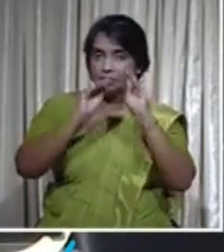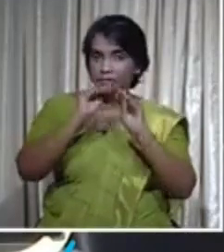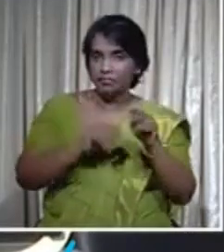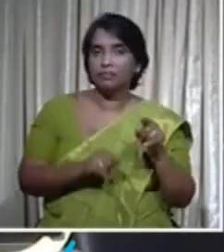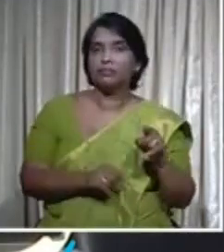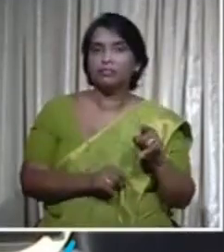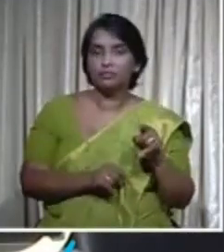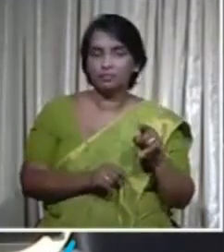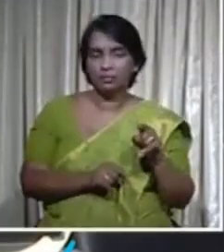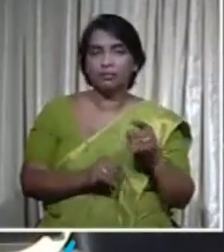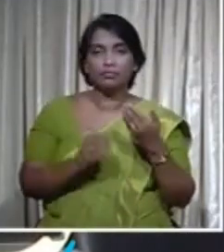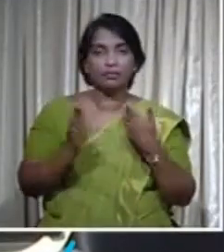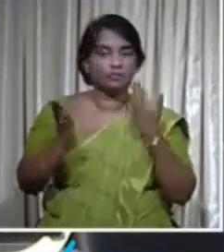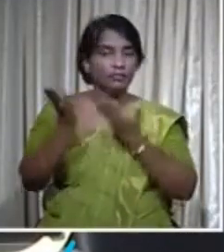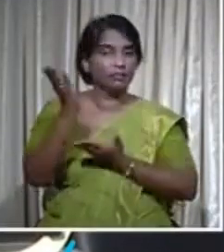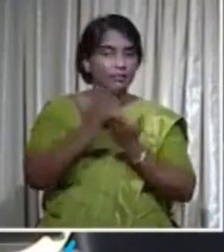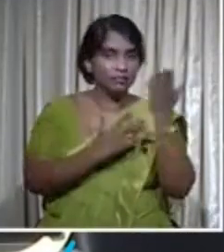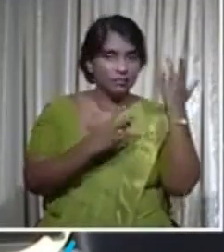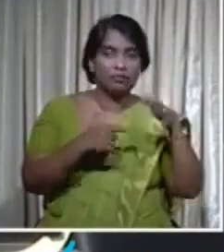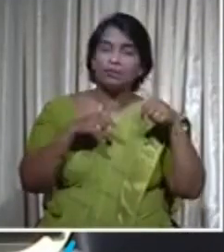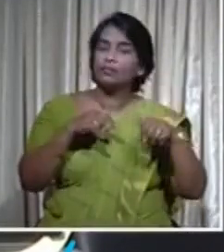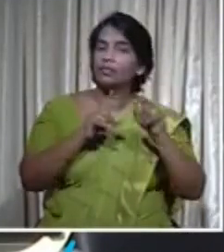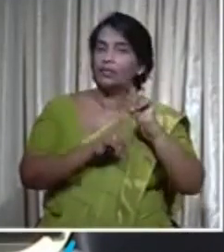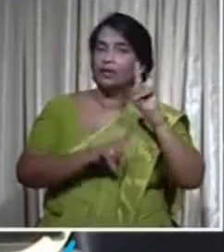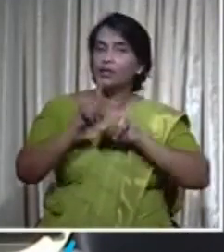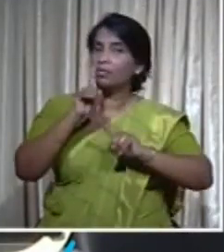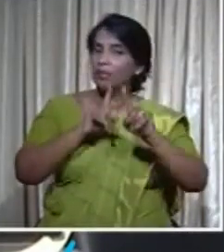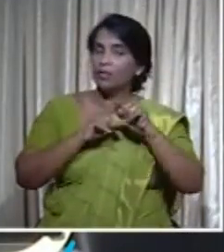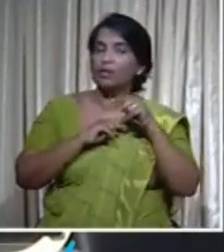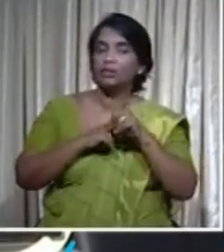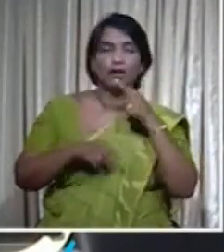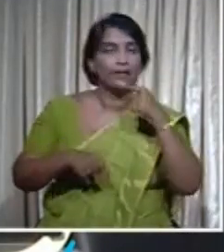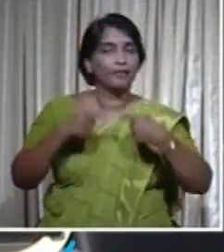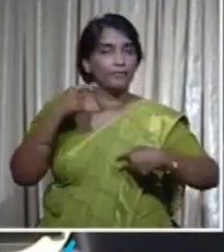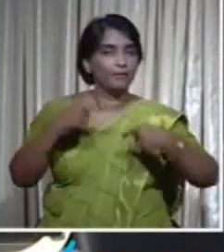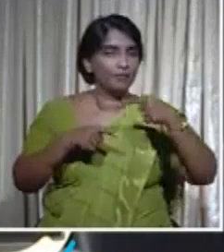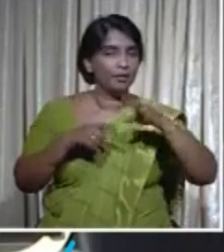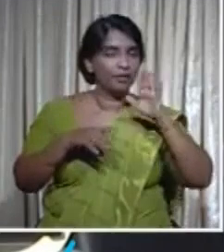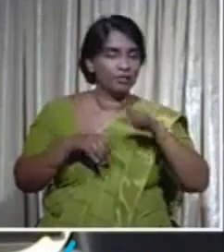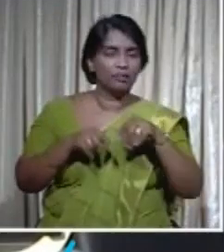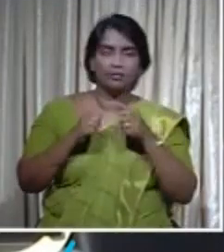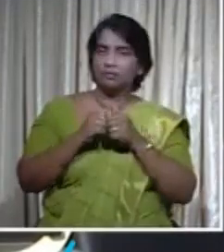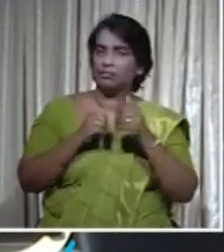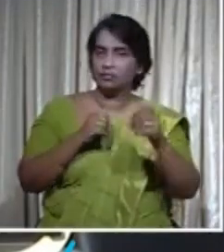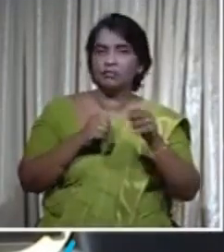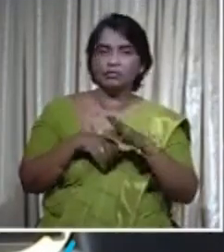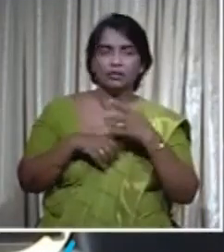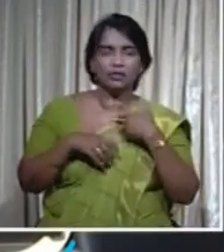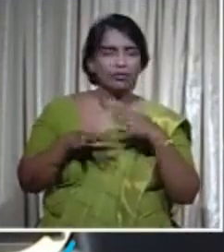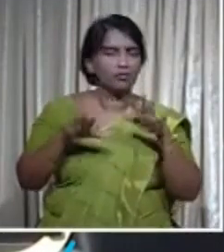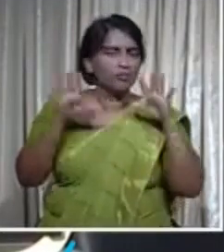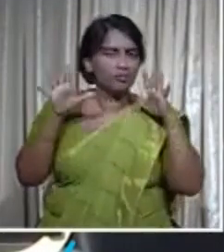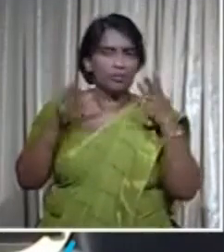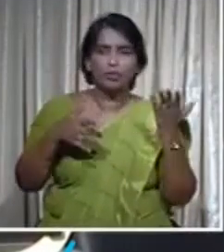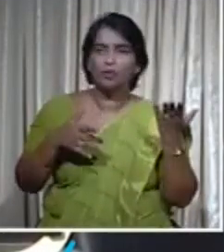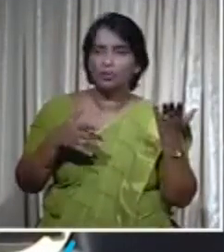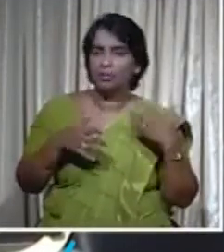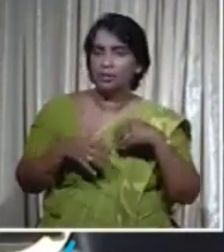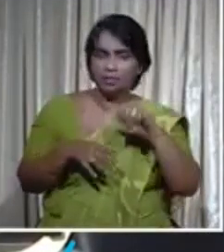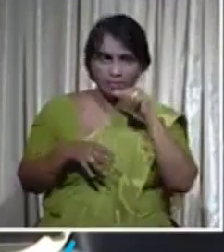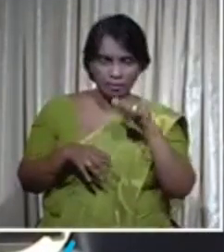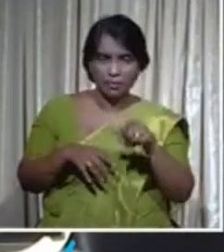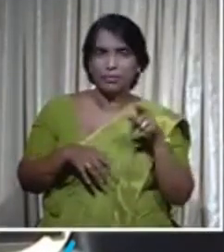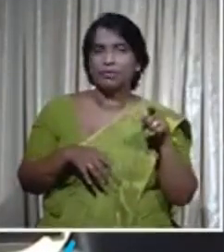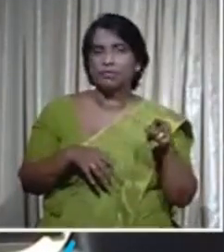வந்து பாராளுமன்றத்திலே விவாதத்தை வைத்திருக்கிறது என்றால் அது வேடிக்கையாக இருக்கிறது. இதிலே குறிப்பிட வேண்டிய